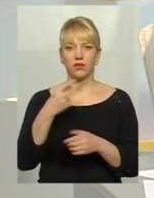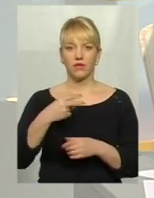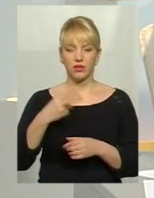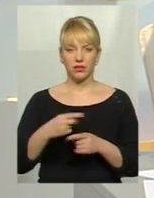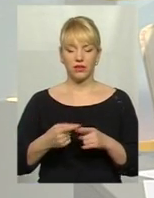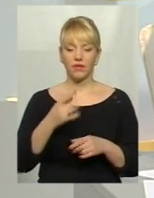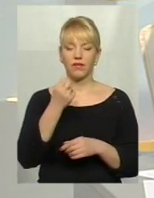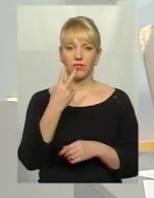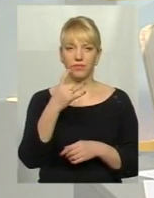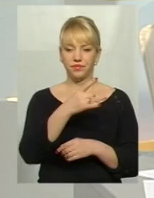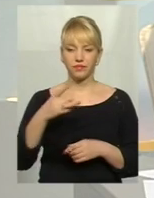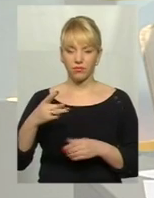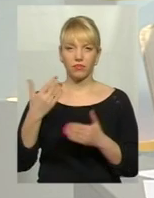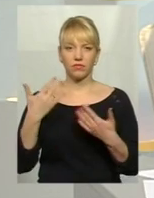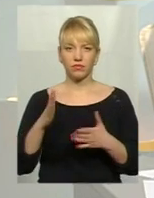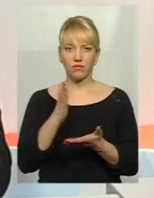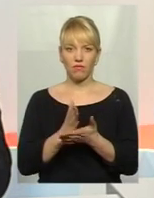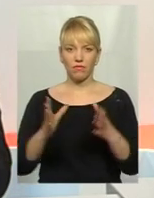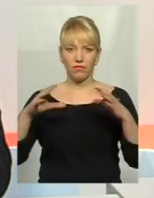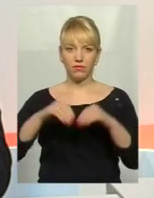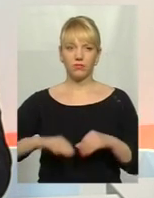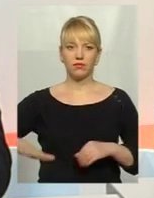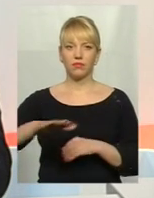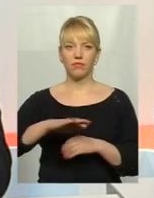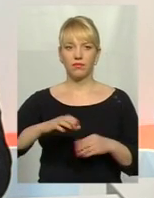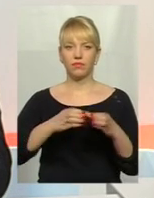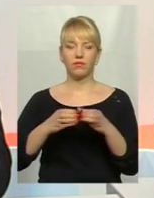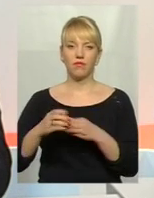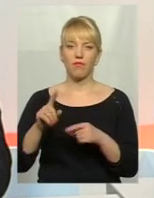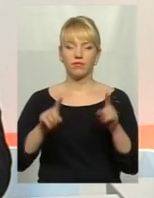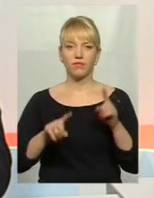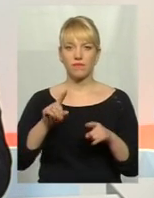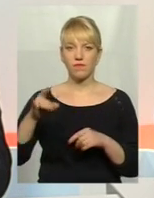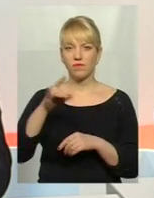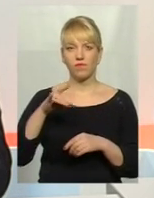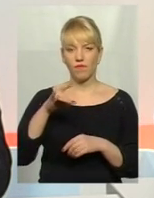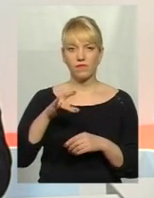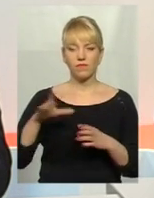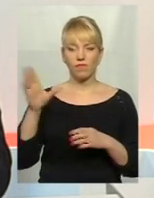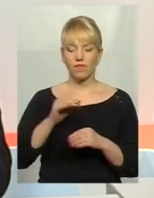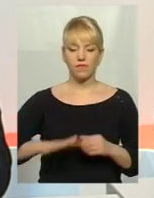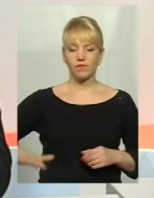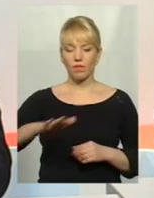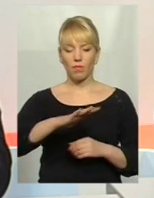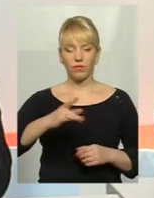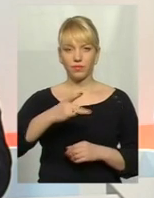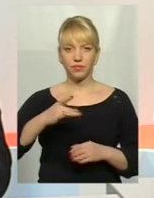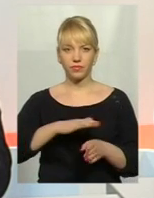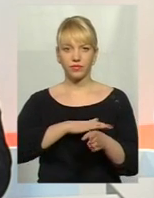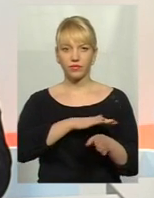12 районах Хмельницької області вже є об'єднані територіальні громади. В деяких районах вся площа району